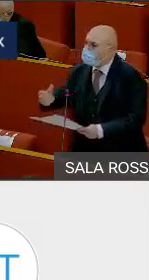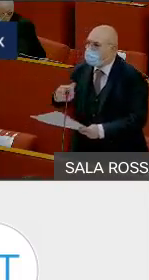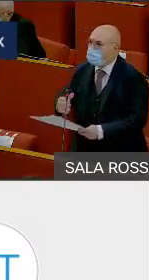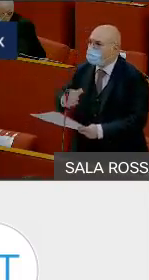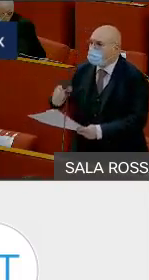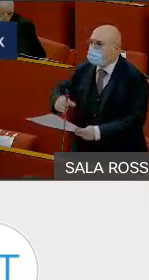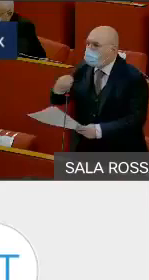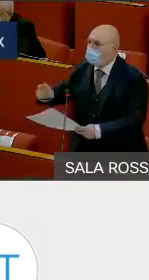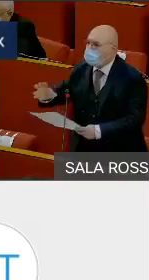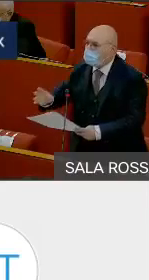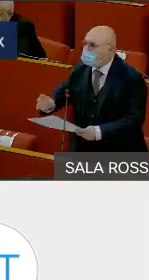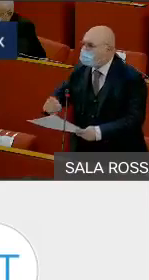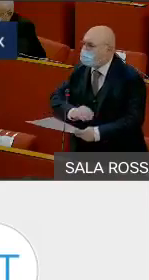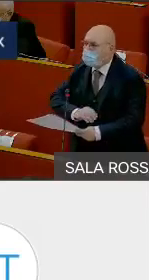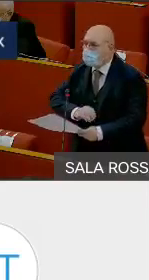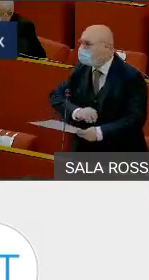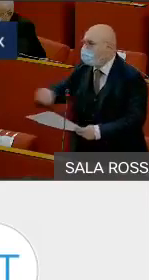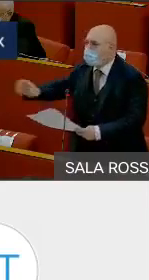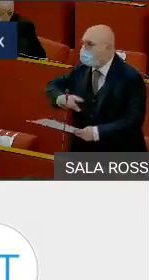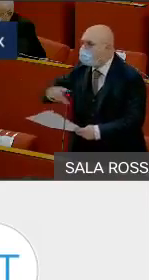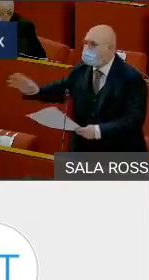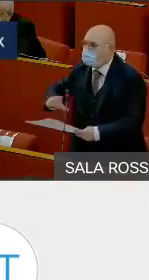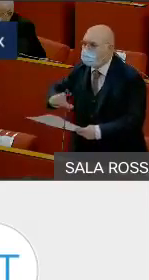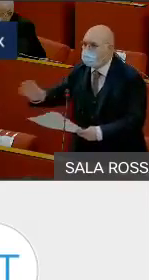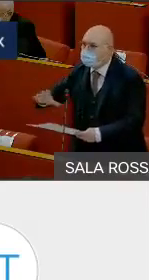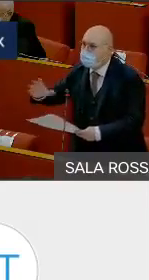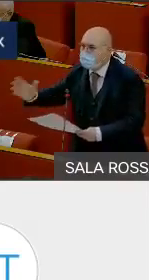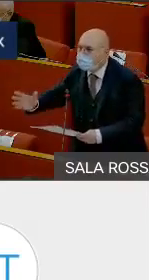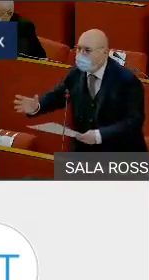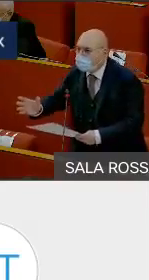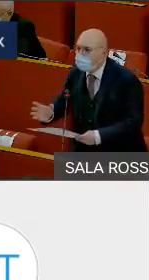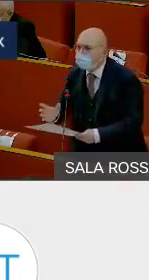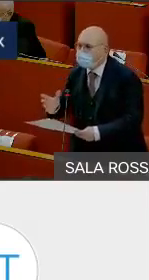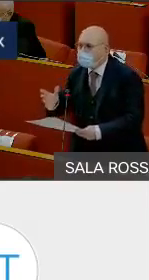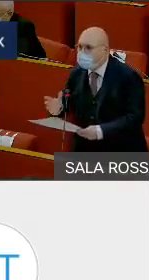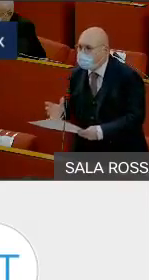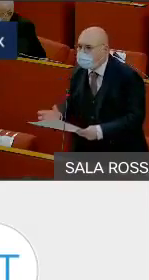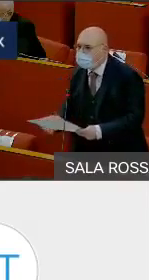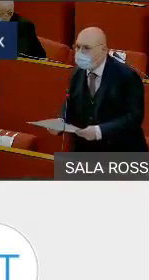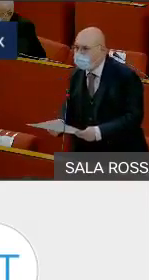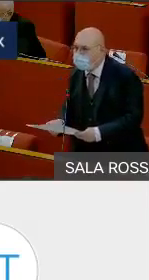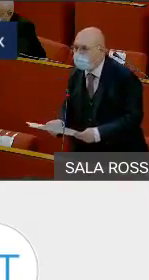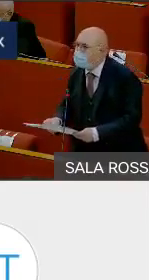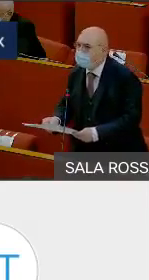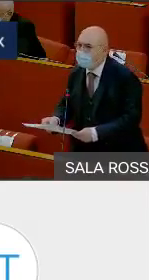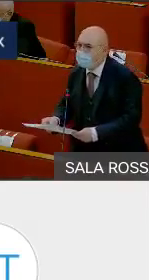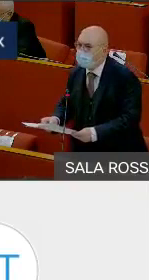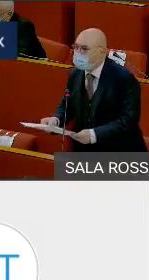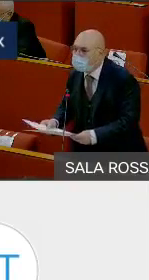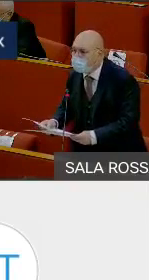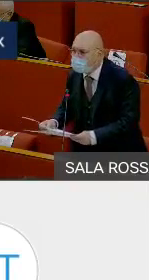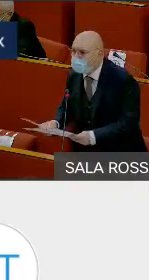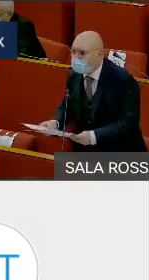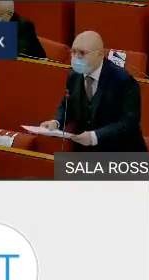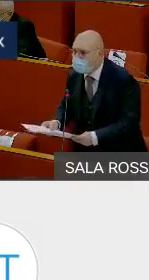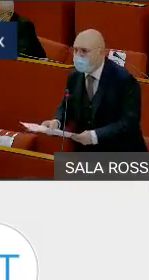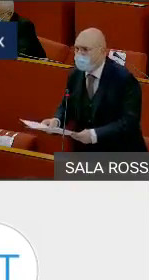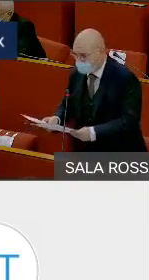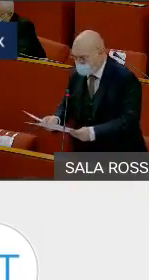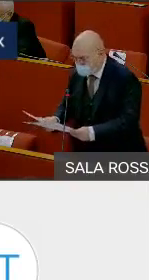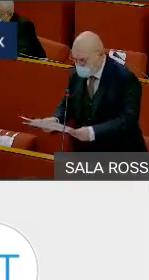se io ci metto delle casette migliora tutta l'attività agricola è una sperimentazione lo si dica chiaro e tondo